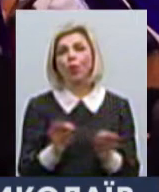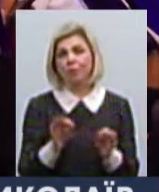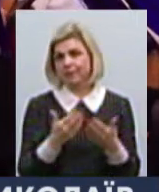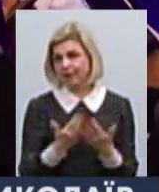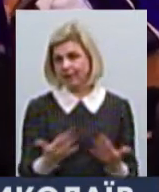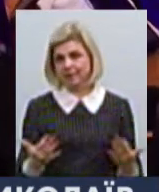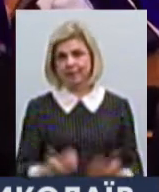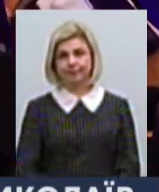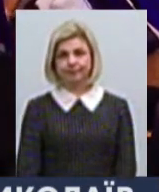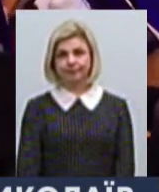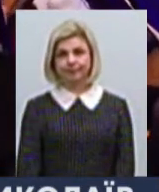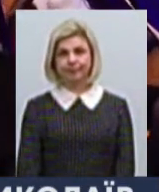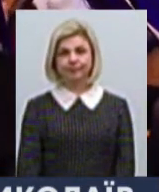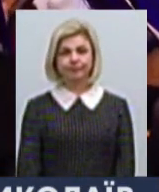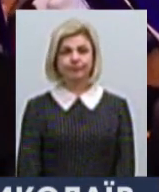різні.